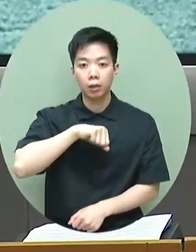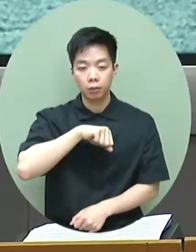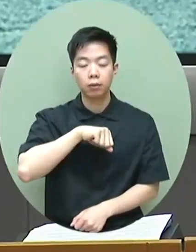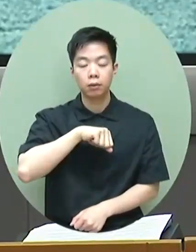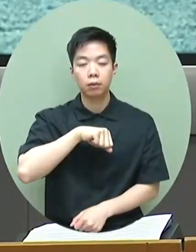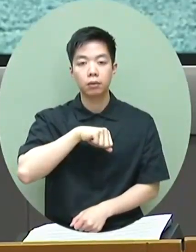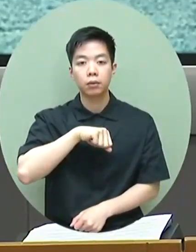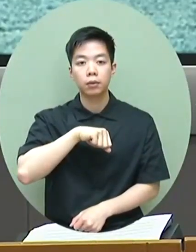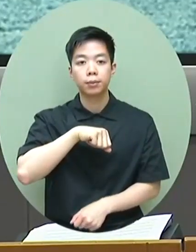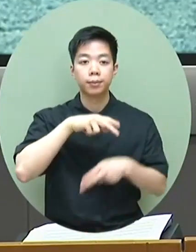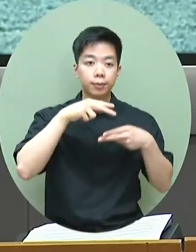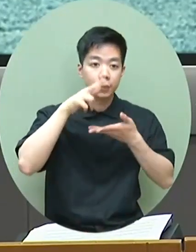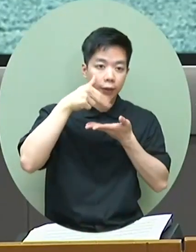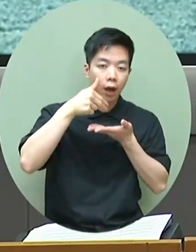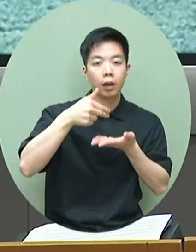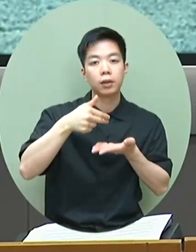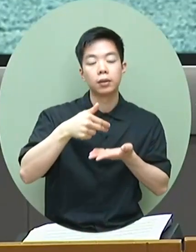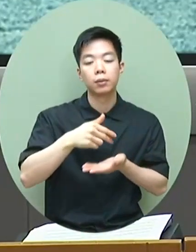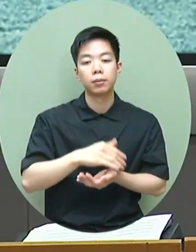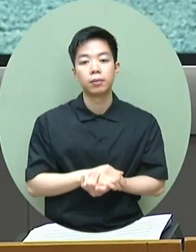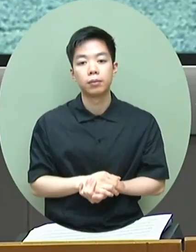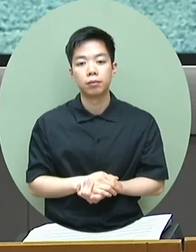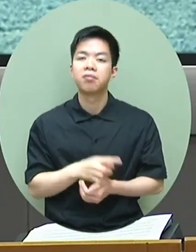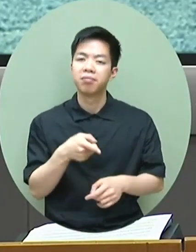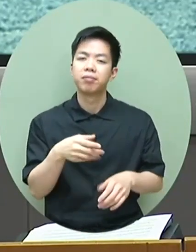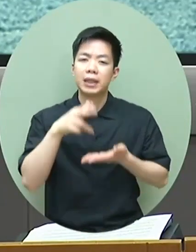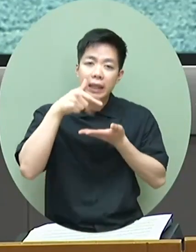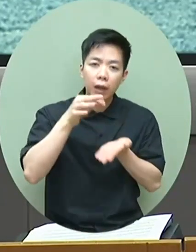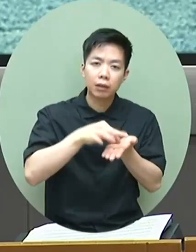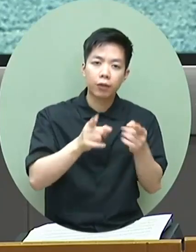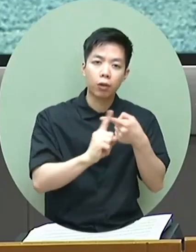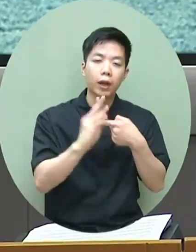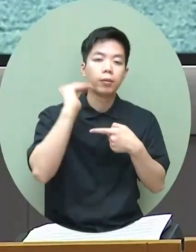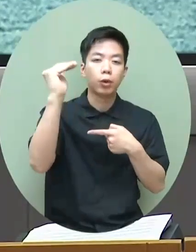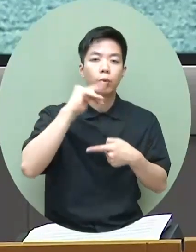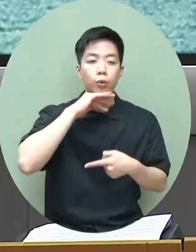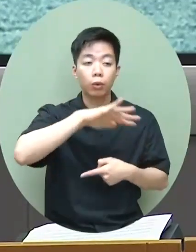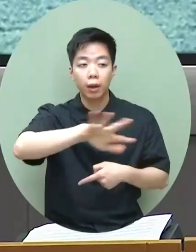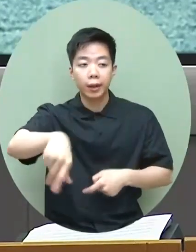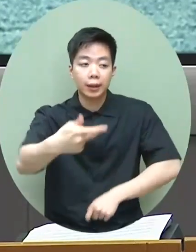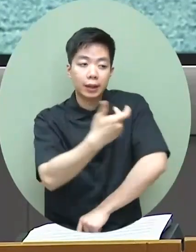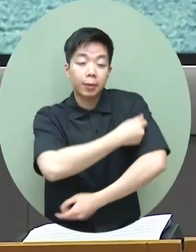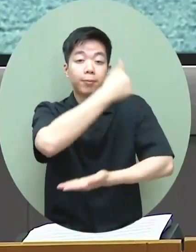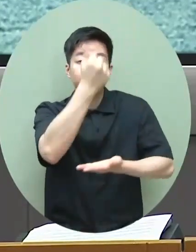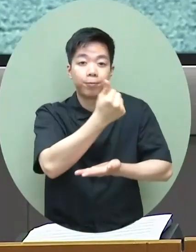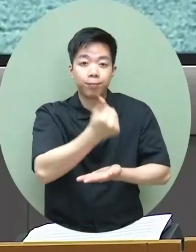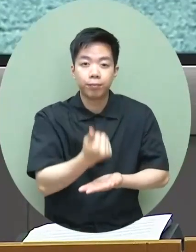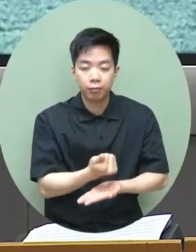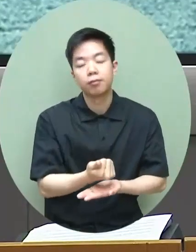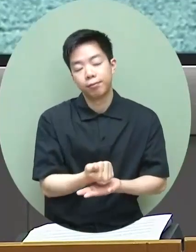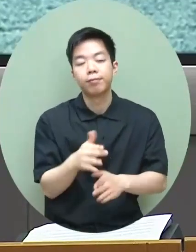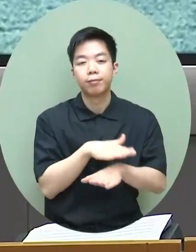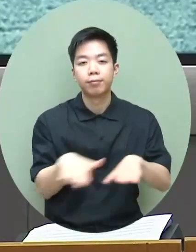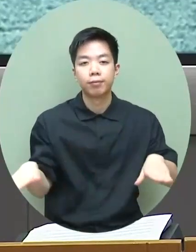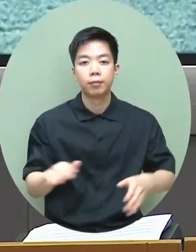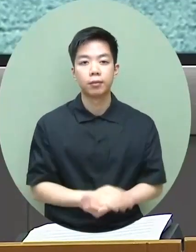候呢都是一個比較高危的情況啦，咁大家如果打齊針呢就會比相對安全啲啦，咁當然呢啲都唔會話